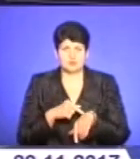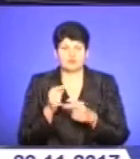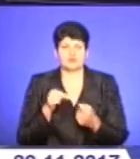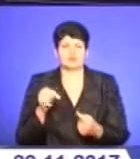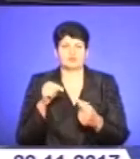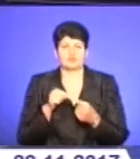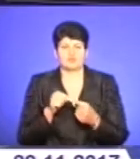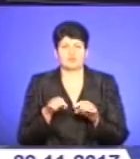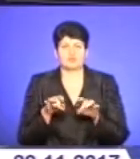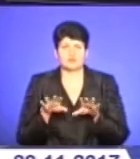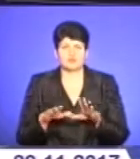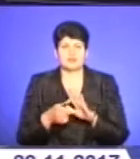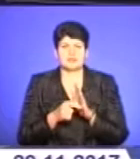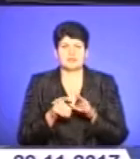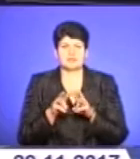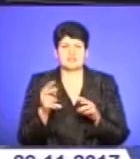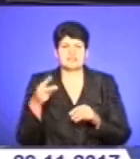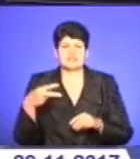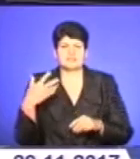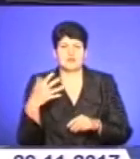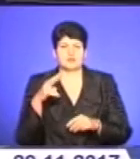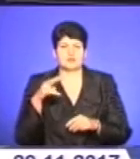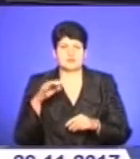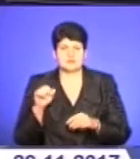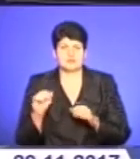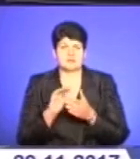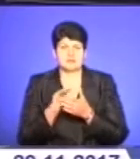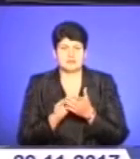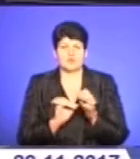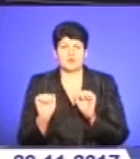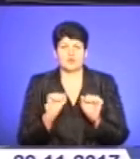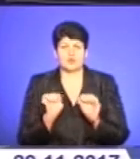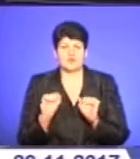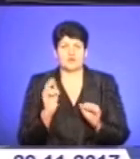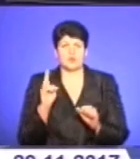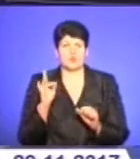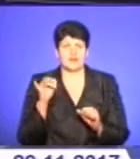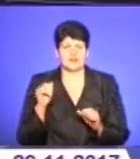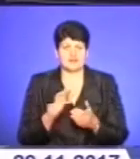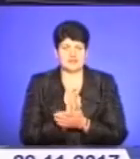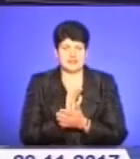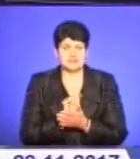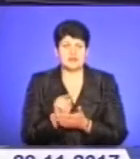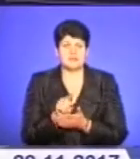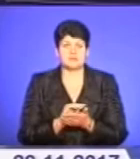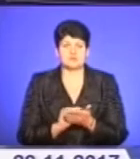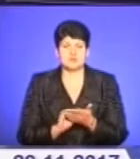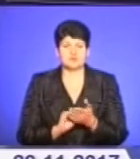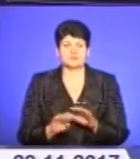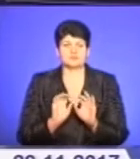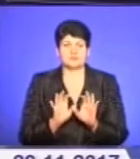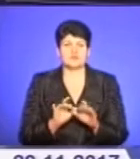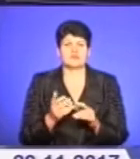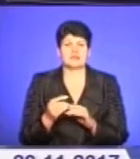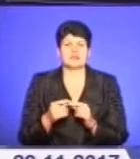постанову Кабінету міністрів 25 листопада опублікували в урядовому виданні «Урядовий кур'єр». У додатку до постанови Кабмін пояснює,